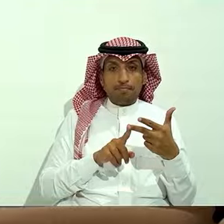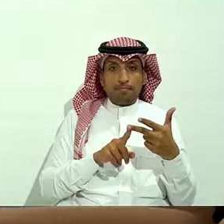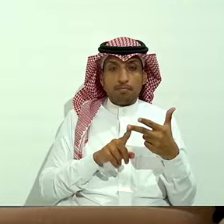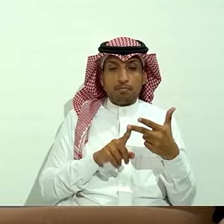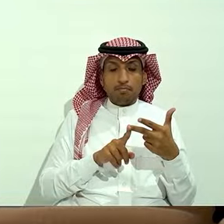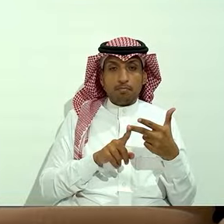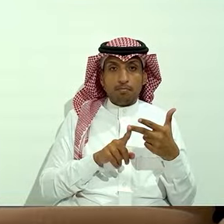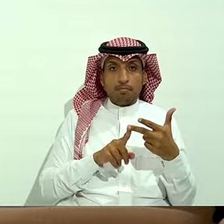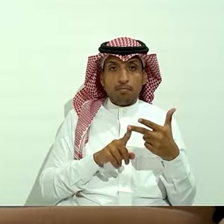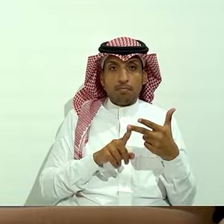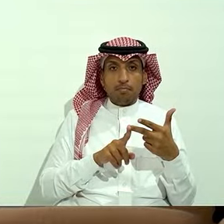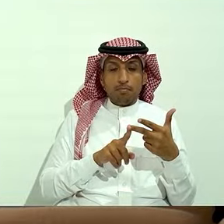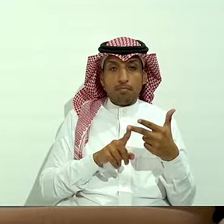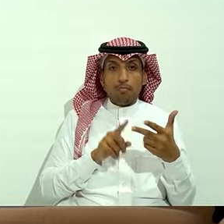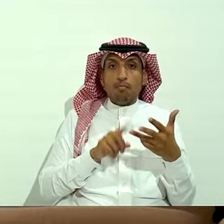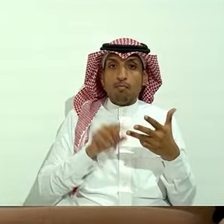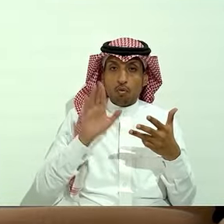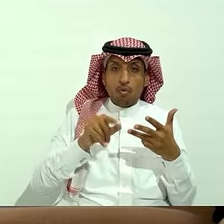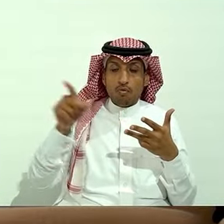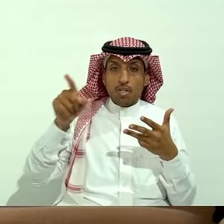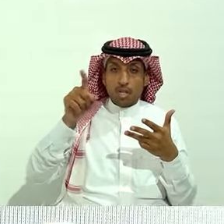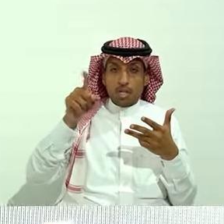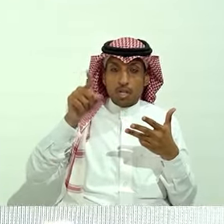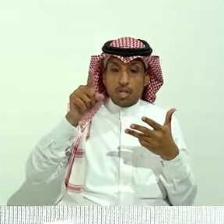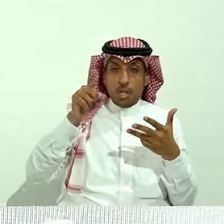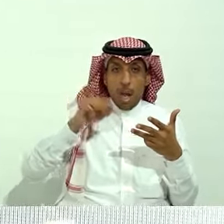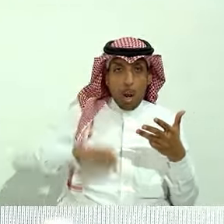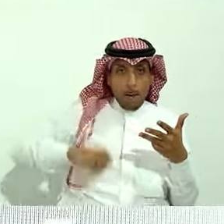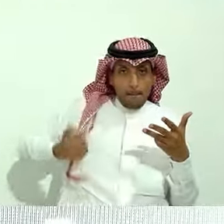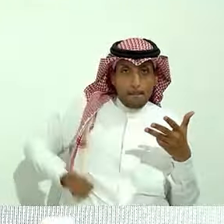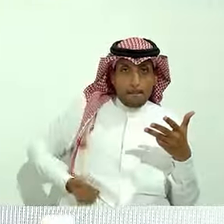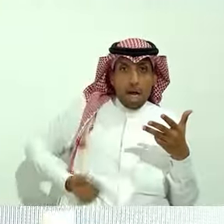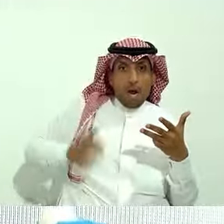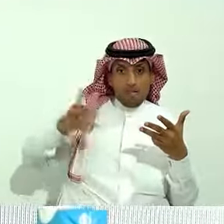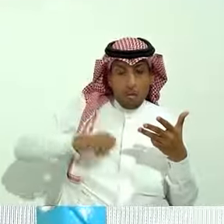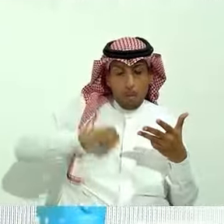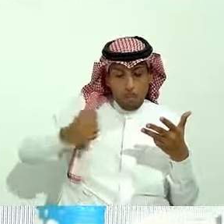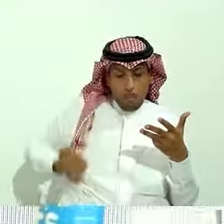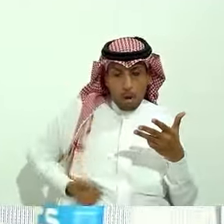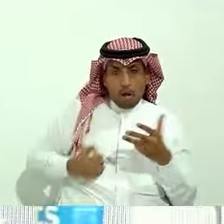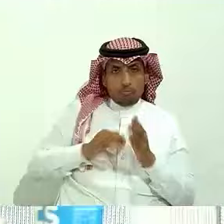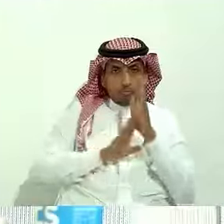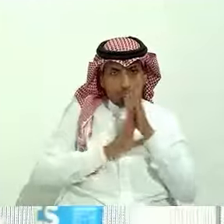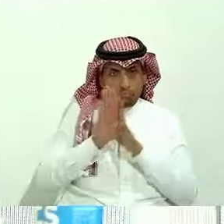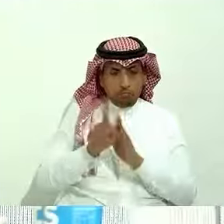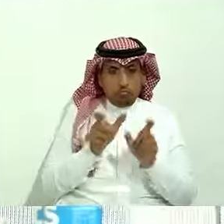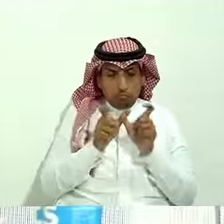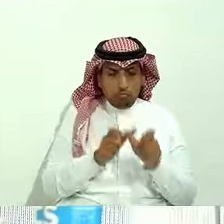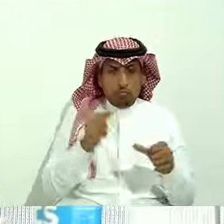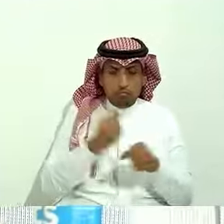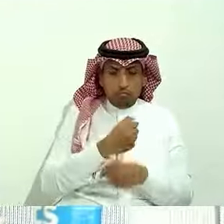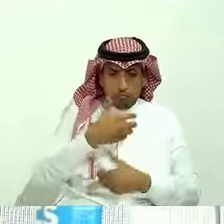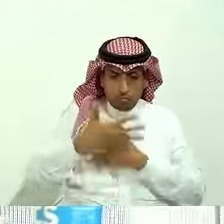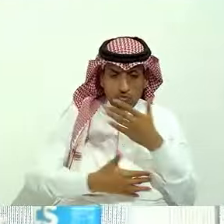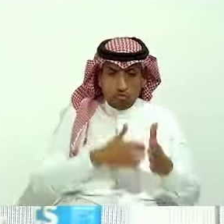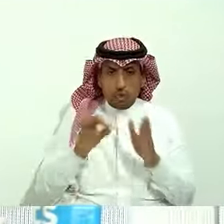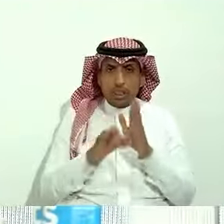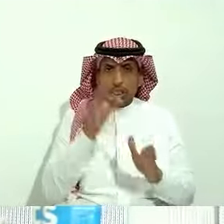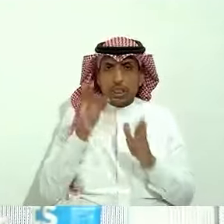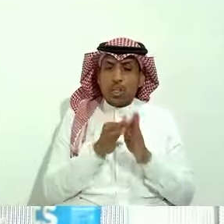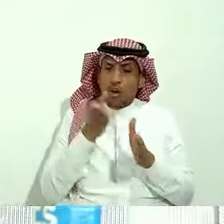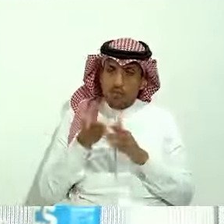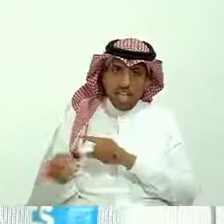وطبعا عندنا هنا وفي البحرين. بالبحرين عندهم تطوير وعناية إلى الآن، حرفيات يعلمون هذا النوع من